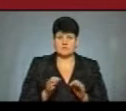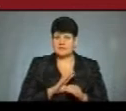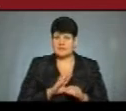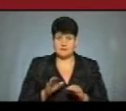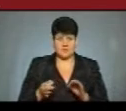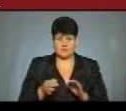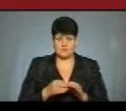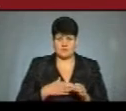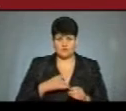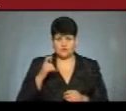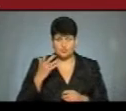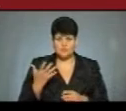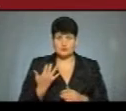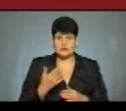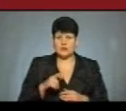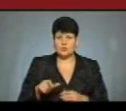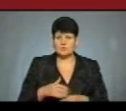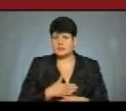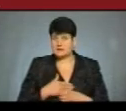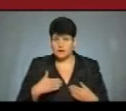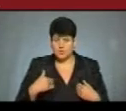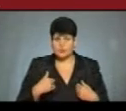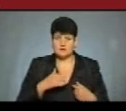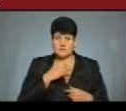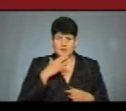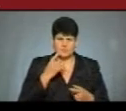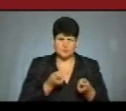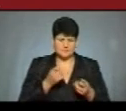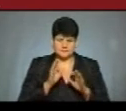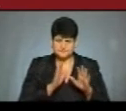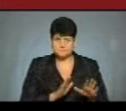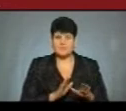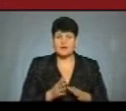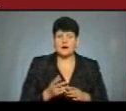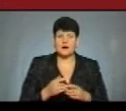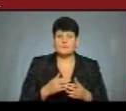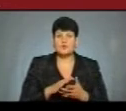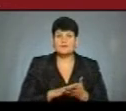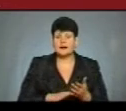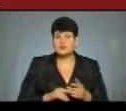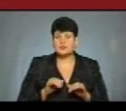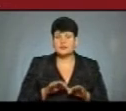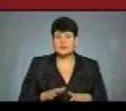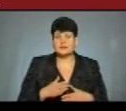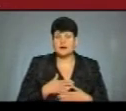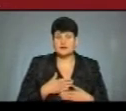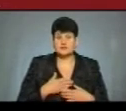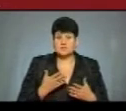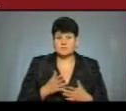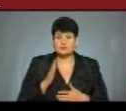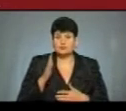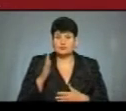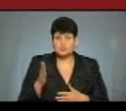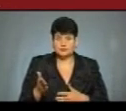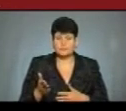частково, оскільки люди не хочуть, і дуже багато там є нюансів, але які далі подальші дії наші, ну які подальші дії будуть, і